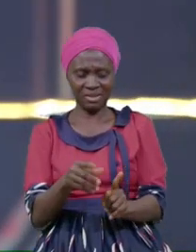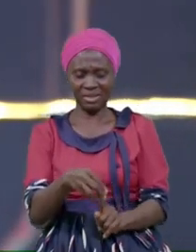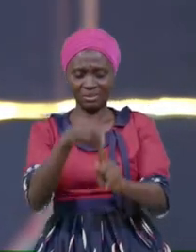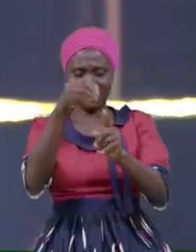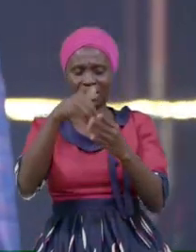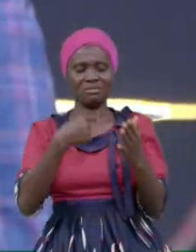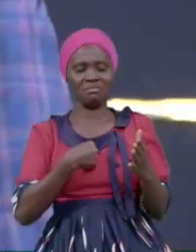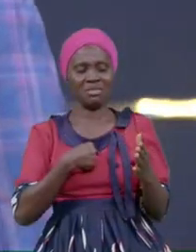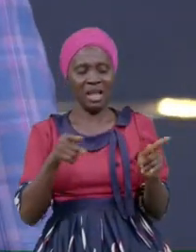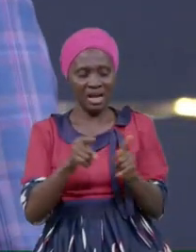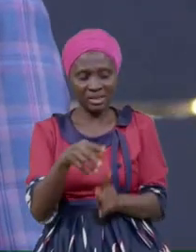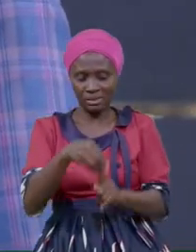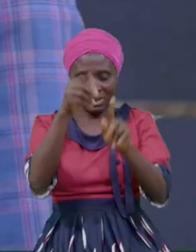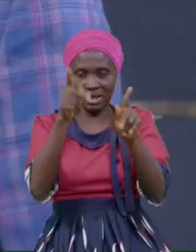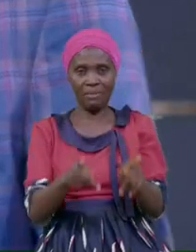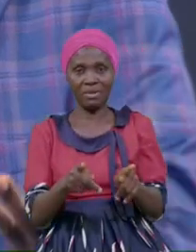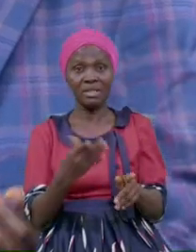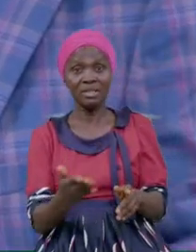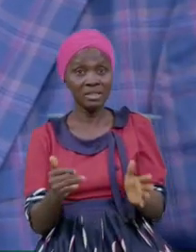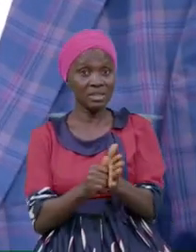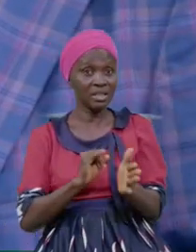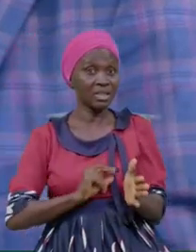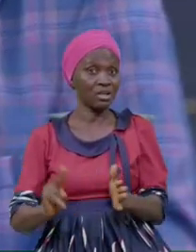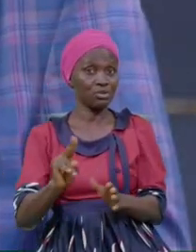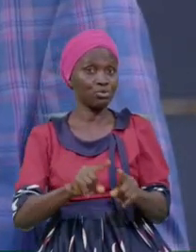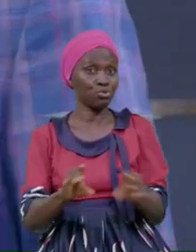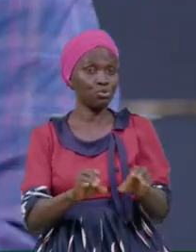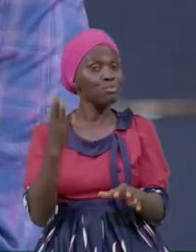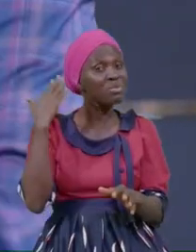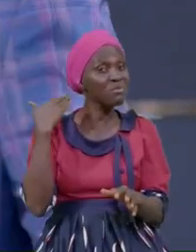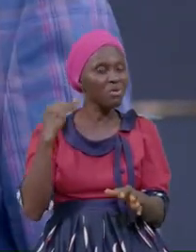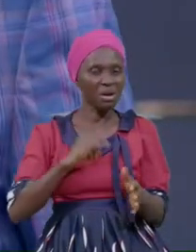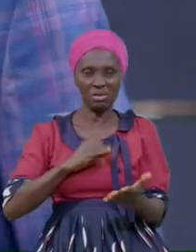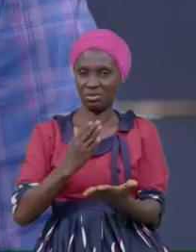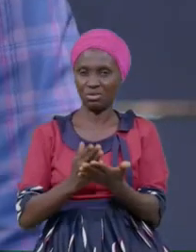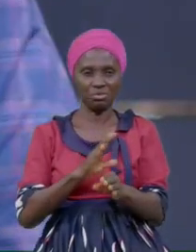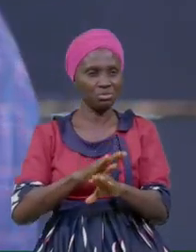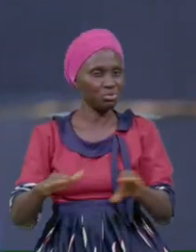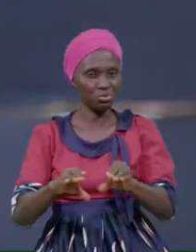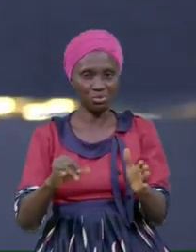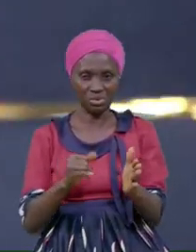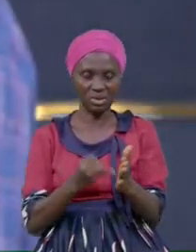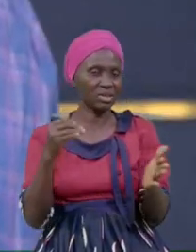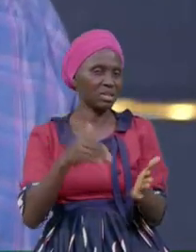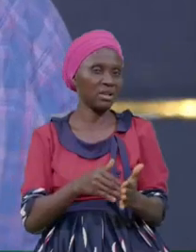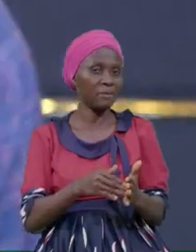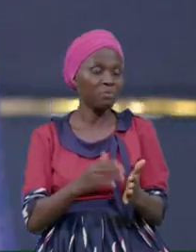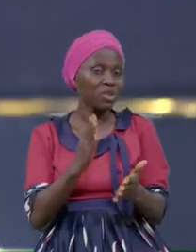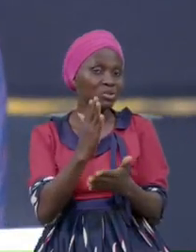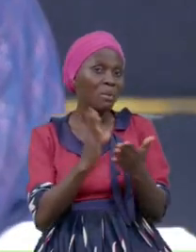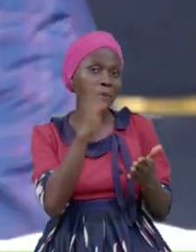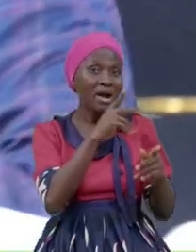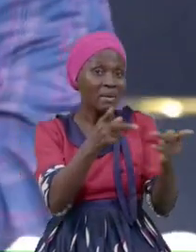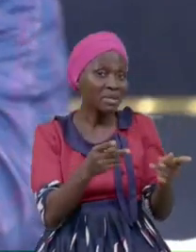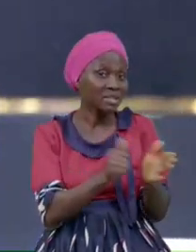et particulier. Les choses que je faisais, je ne les fais plus. Les lieux que je fréquentais, je n'y